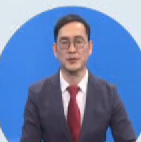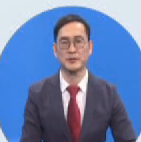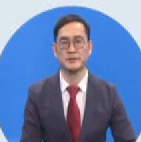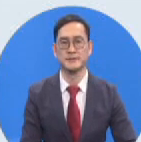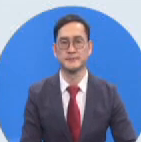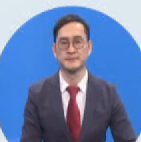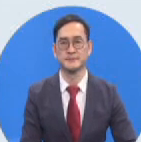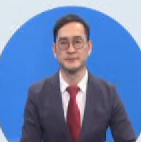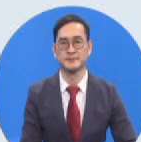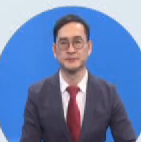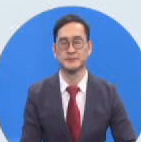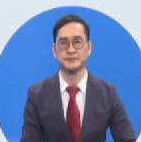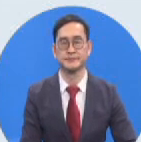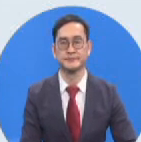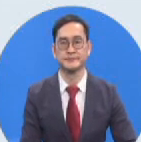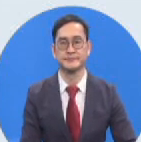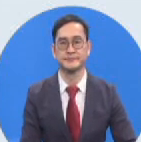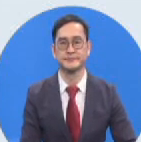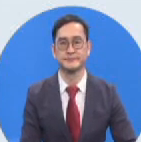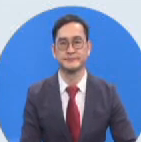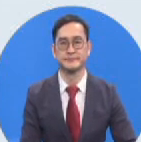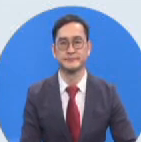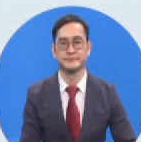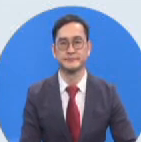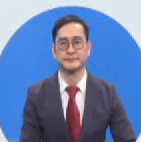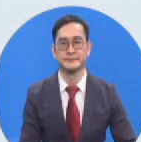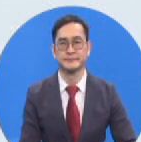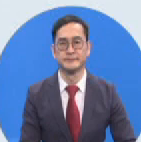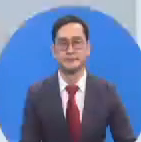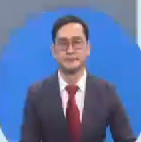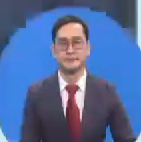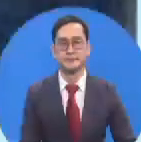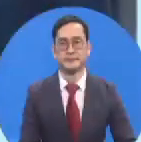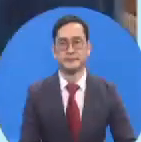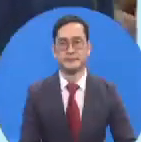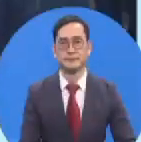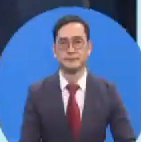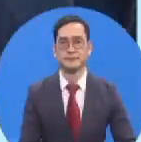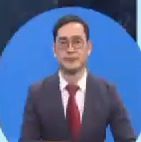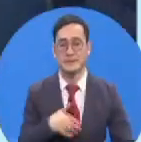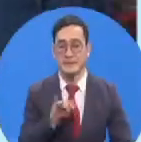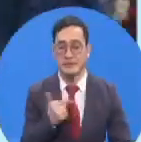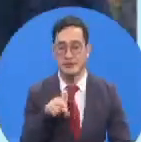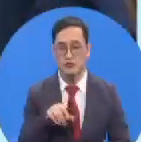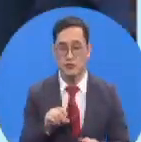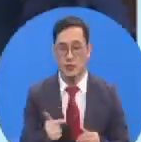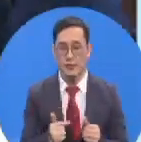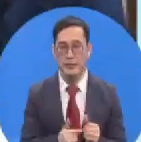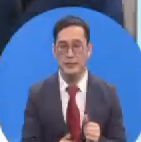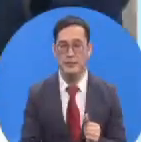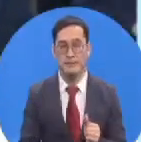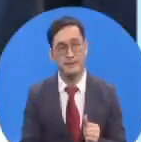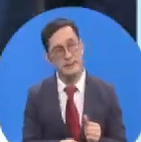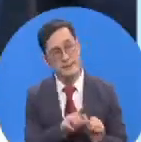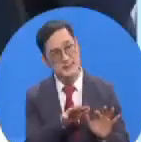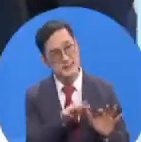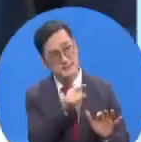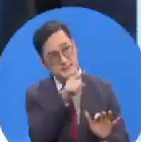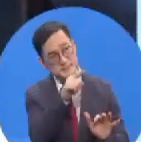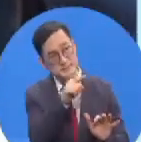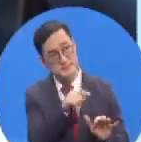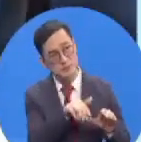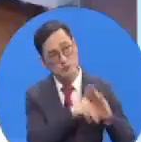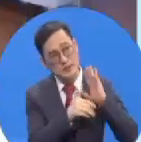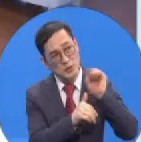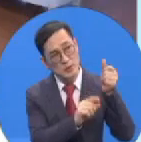민주당 내에서는 이재명 지사로 갈 수밖에 없다는 거고, 기본적으로 진중권 교수 최근 발언들이나 기고를 보시면 현 정부, 특히